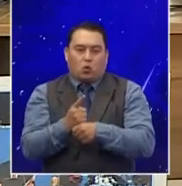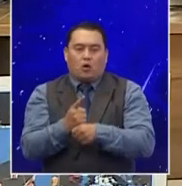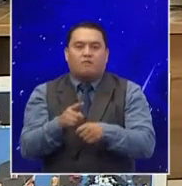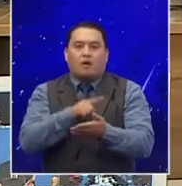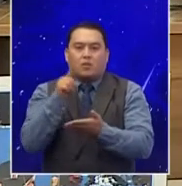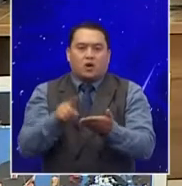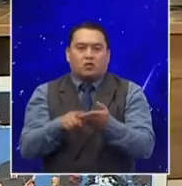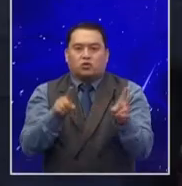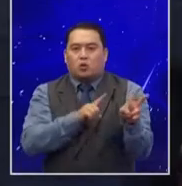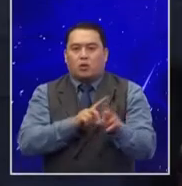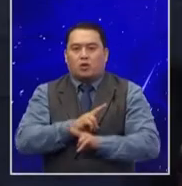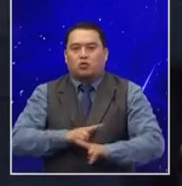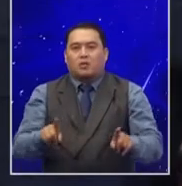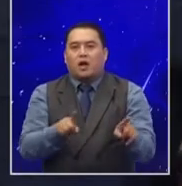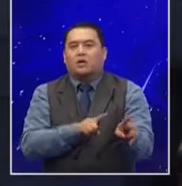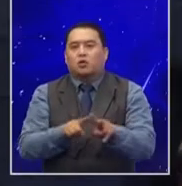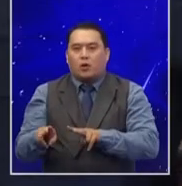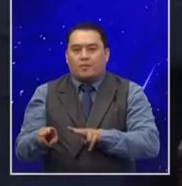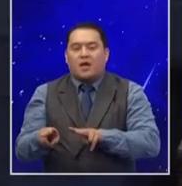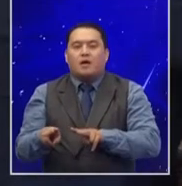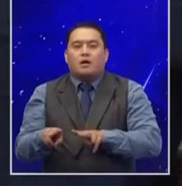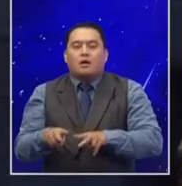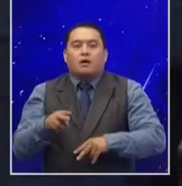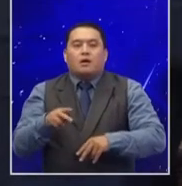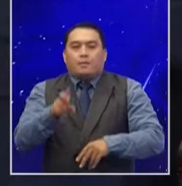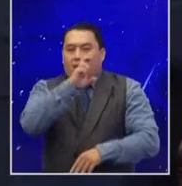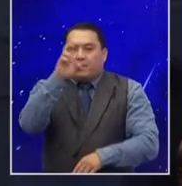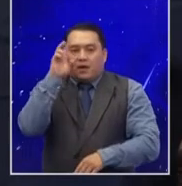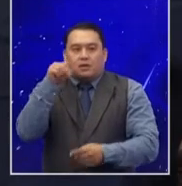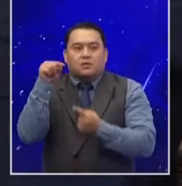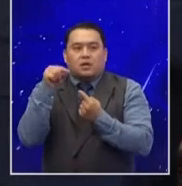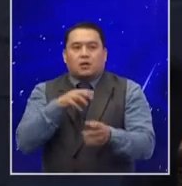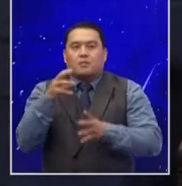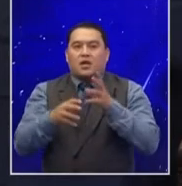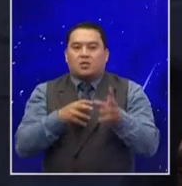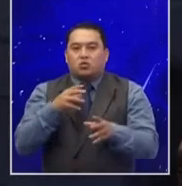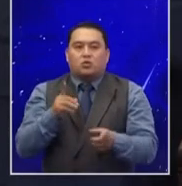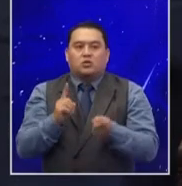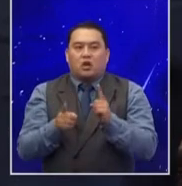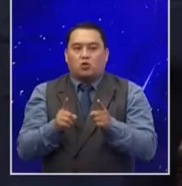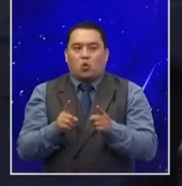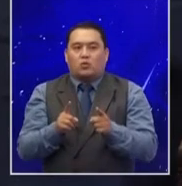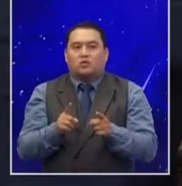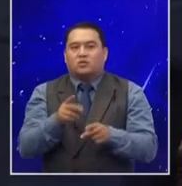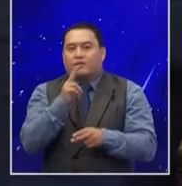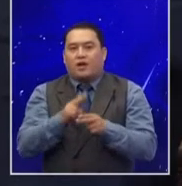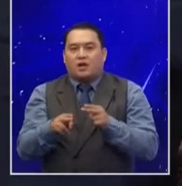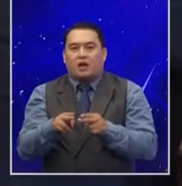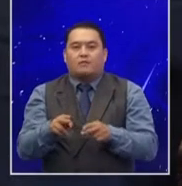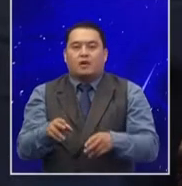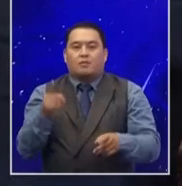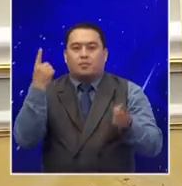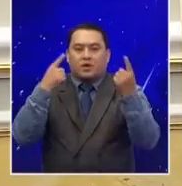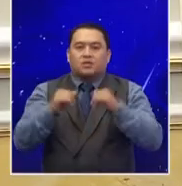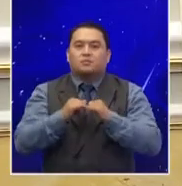находится на особом контроле. Говоря об образовании, отечественные библиотеки должны соответствовать современным реалиям, при этом не теряя своей просветительской